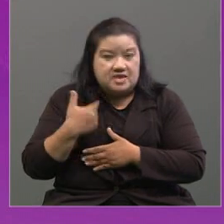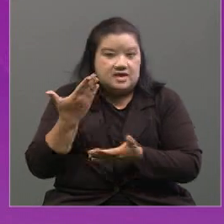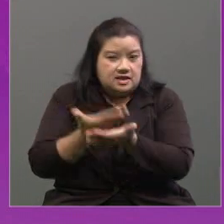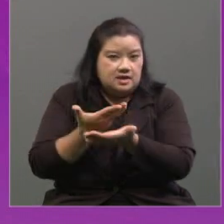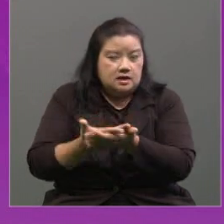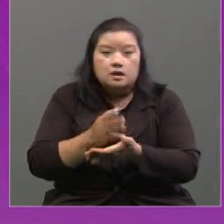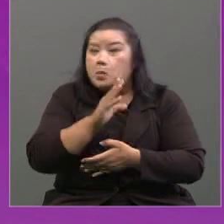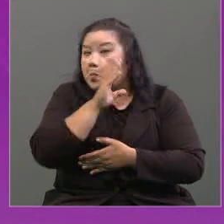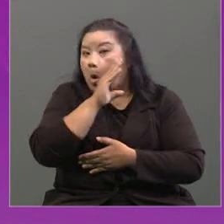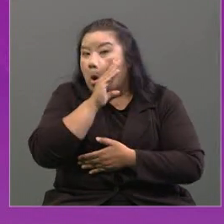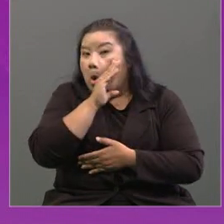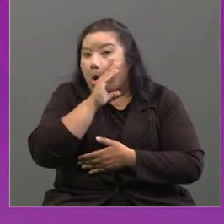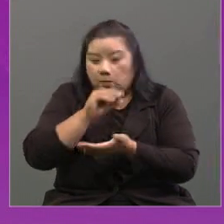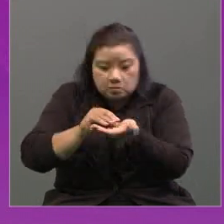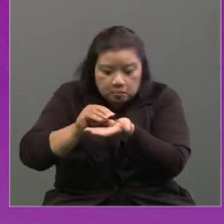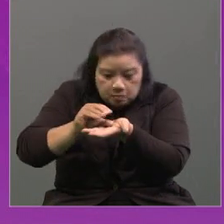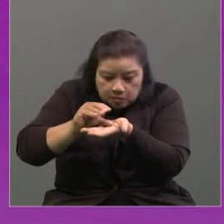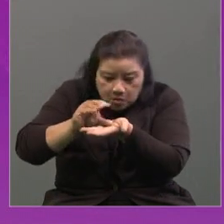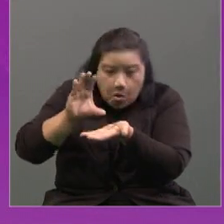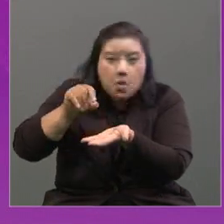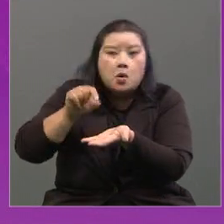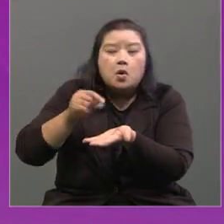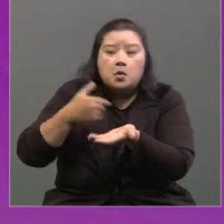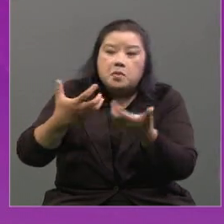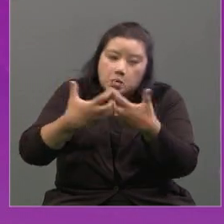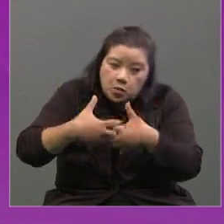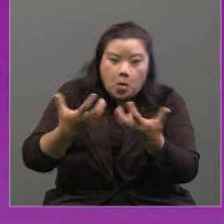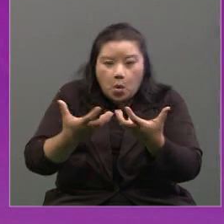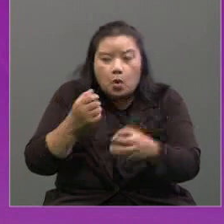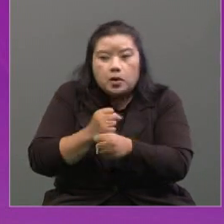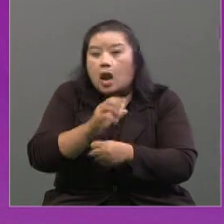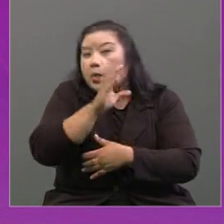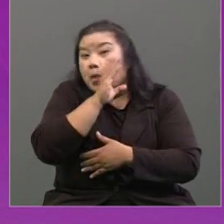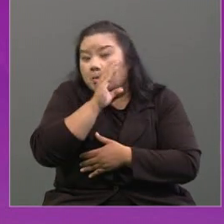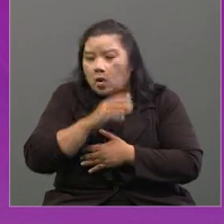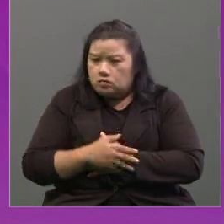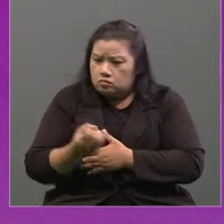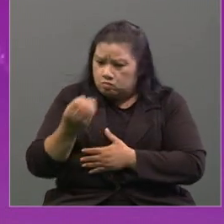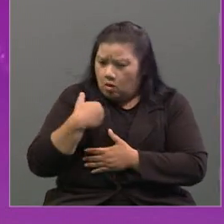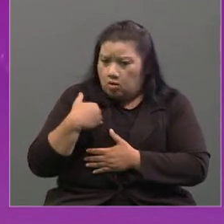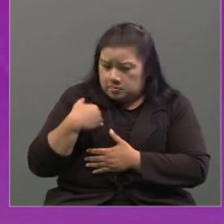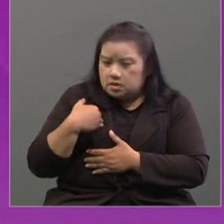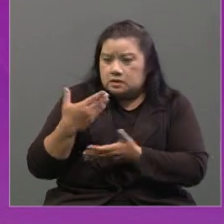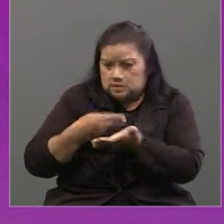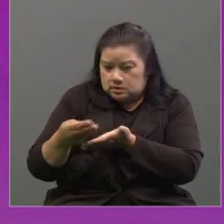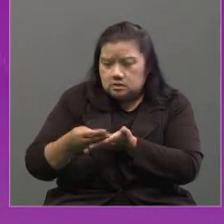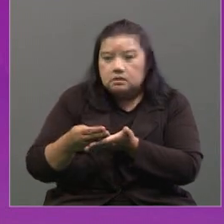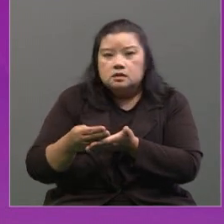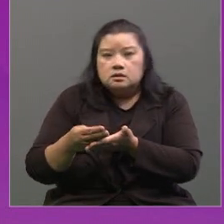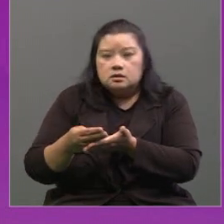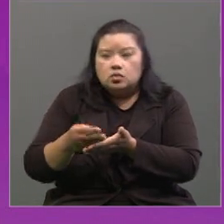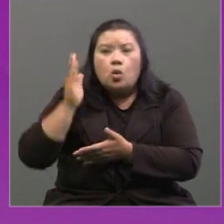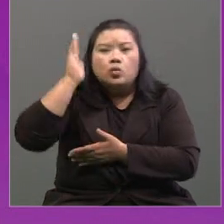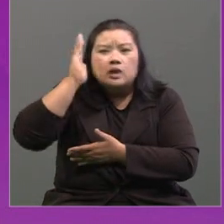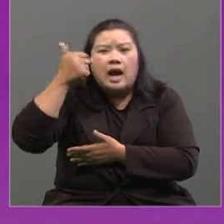จำนวนมากค่ะมีอุปกรณ์มีอะไรด้วยนะคะเจ้าตัวเนี่ยอ้างว่าไปซื้ออุปกรณ์ผลิตธนบัตรมาจากกลุ่มชายผิวสียัง